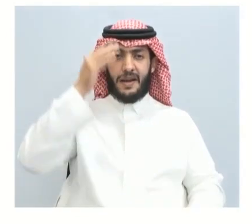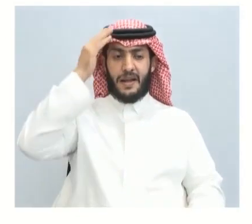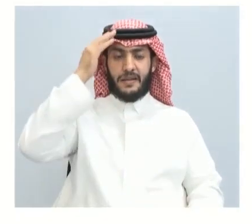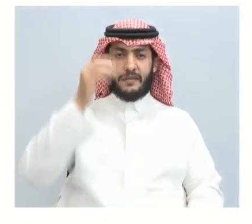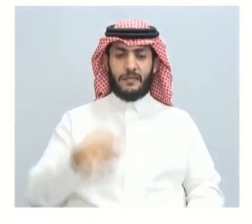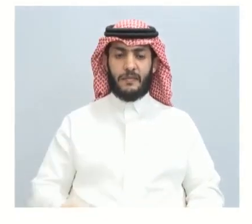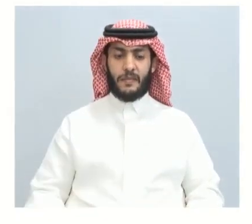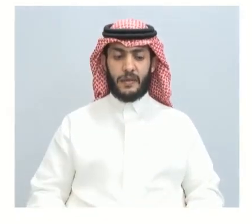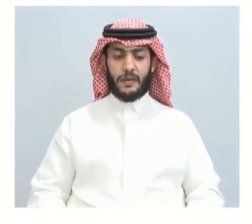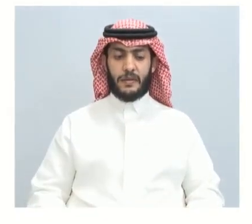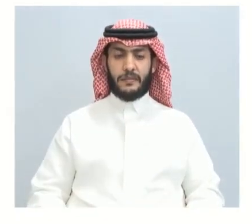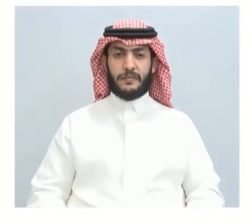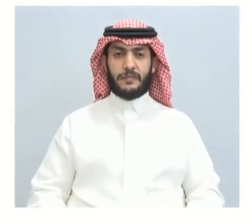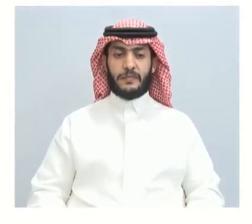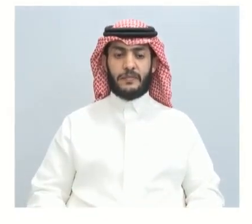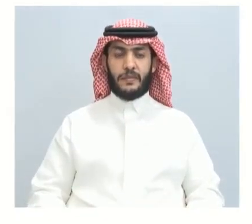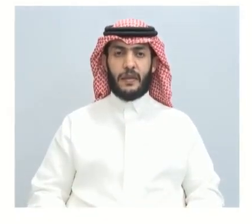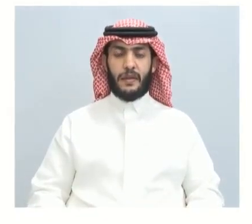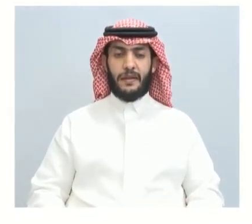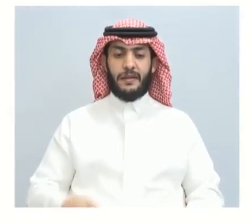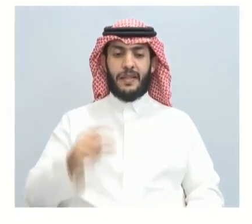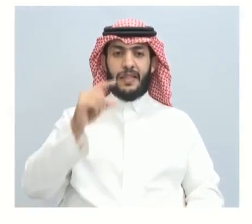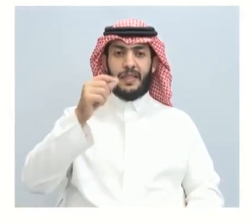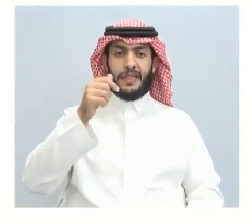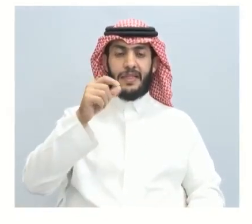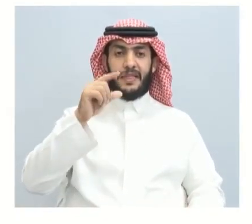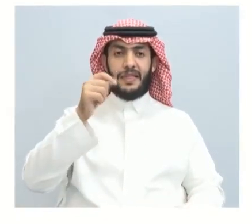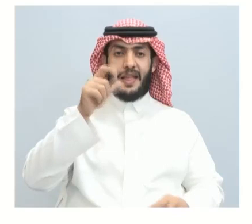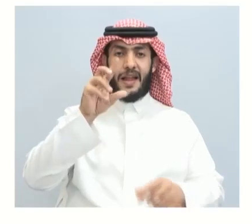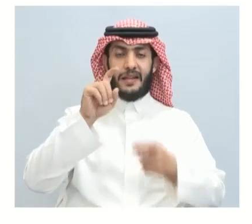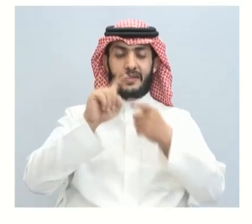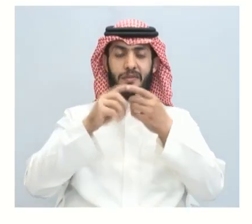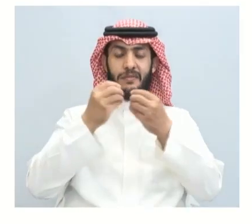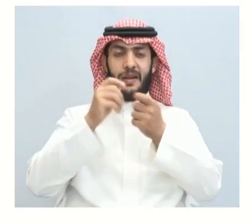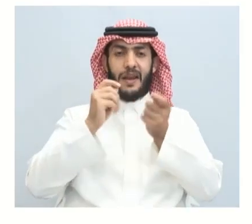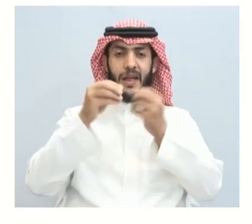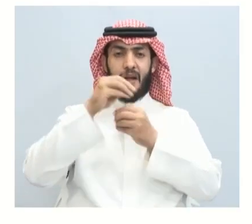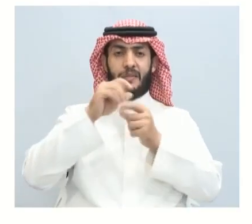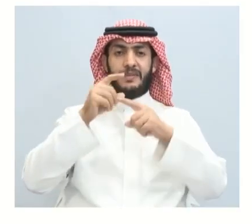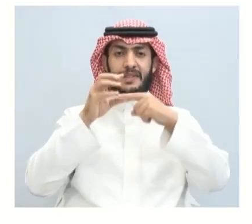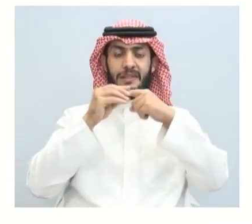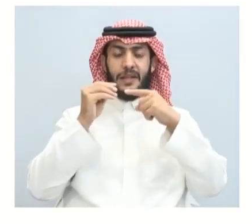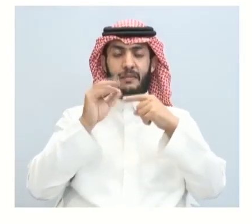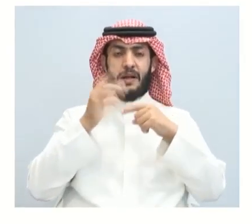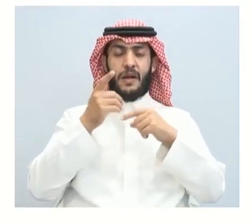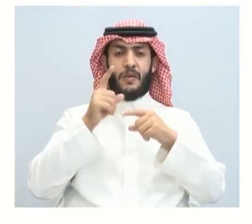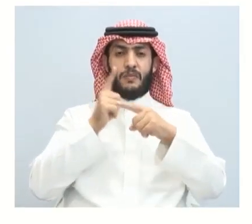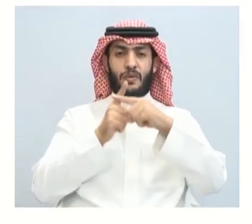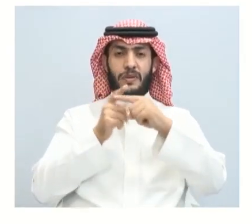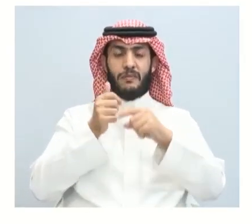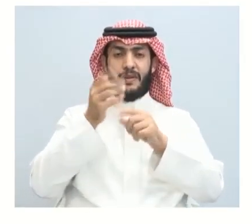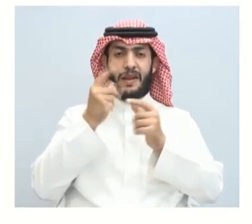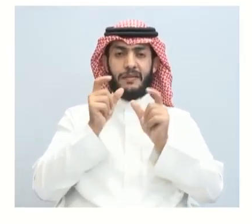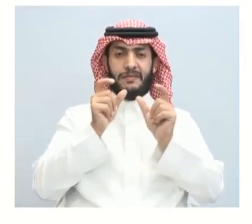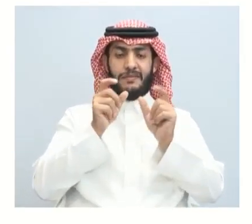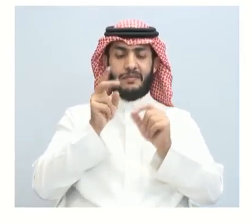عام طيب الداله الزوجيه هي الداله اللي ممكن انا اعوض بعدد سالب او عدد موجب يعطيني